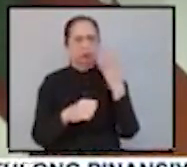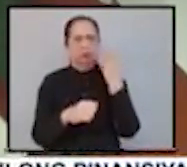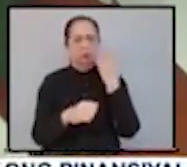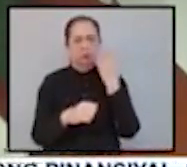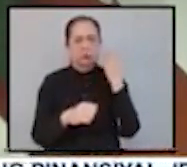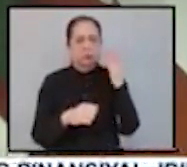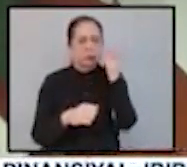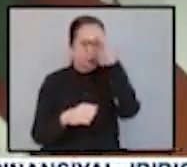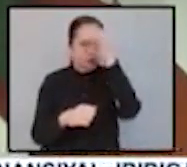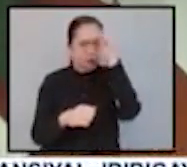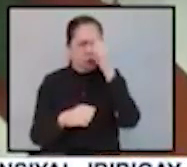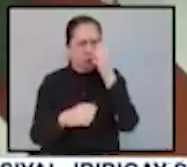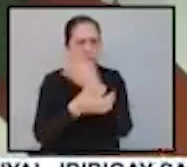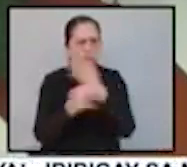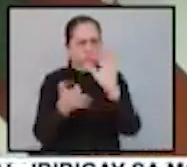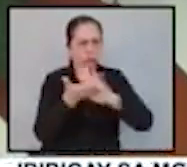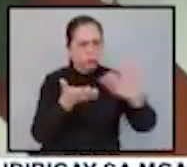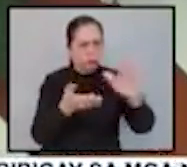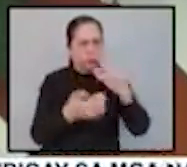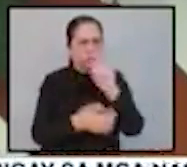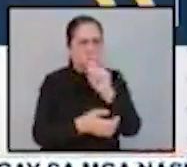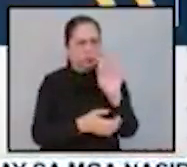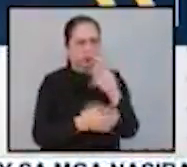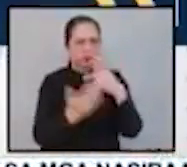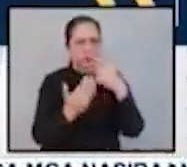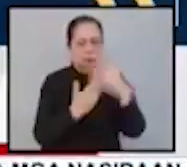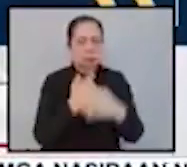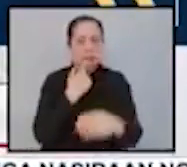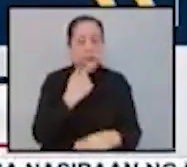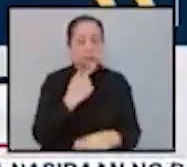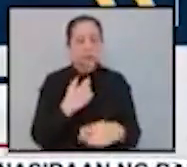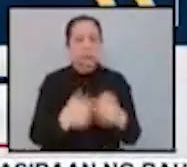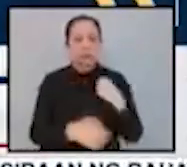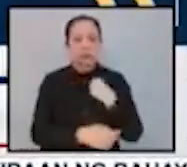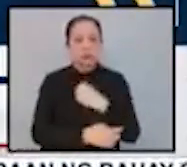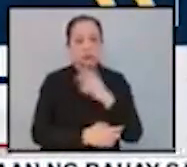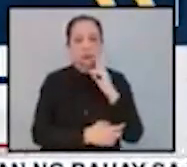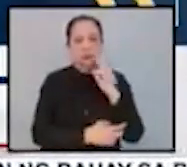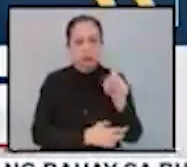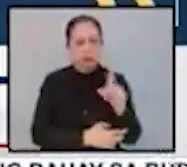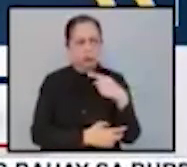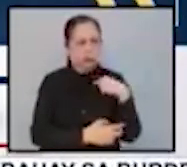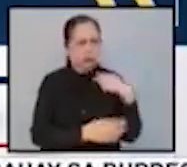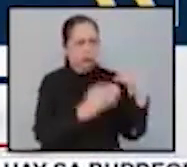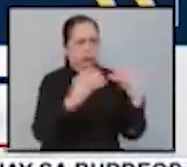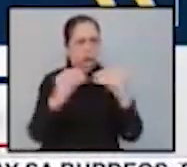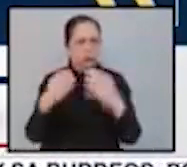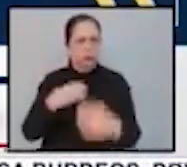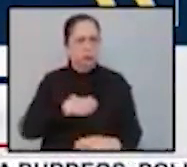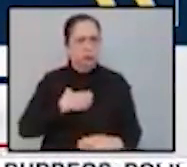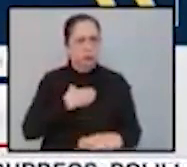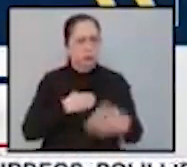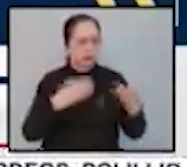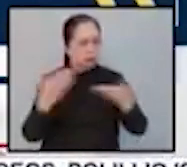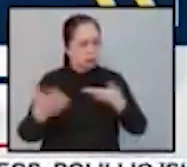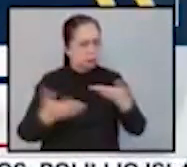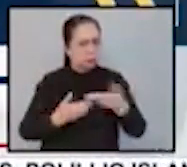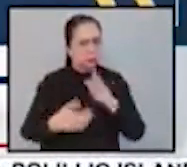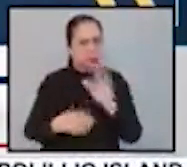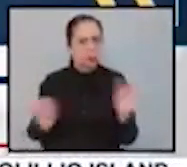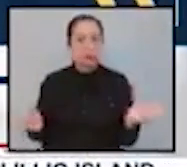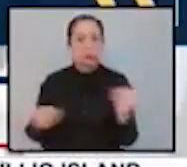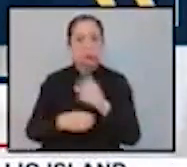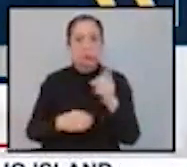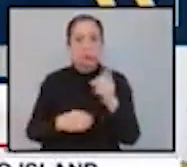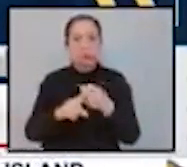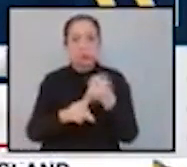tuition program ng gobyerno. Ayon kay Senator Ontiveros, kasunod yan ng mga reklamo na natatanggap ng kanyang opisina mula rin sa